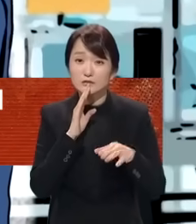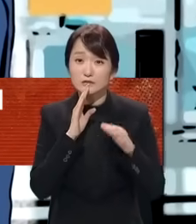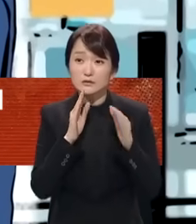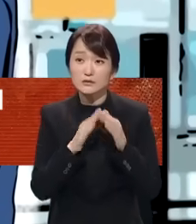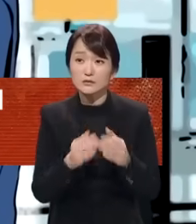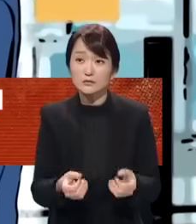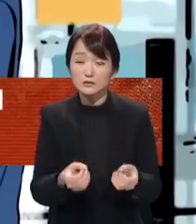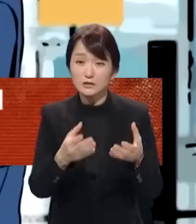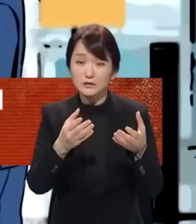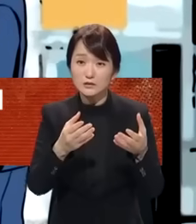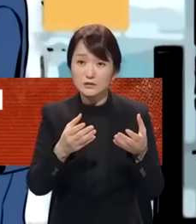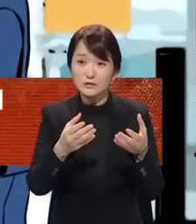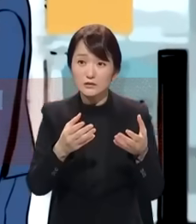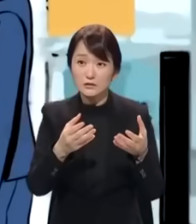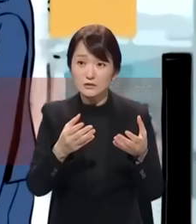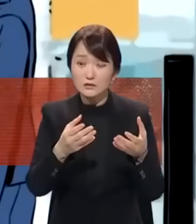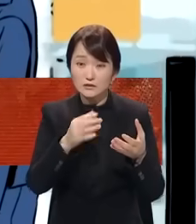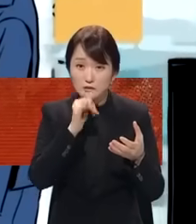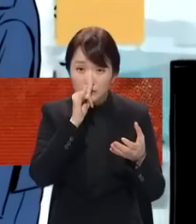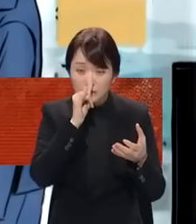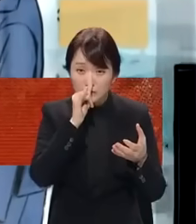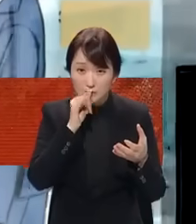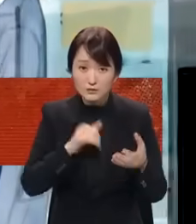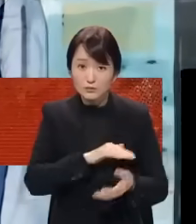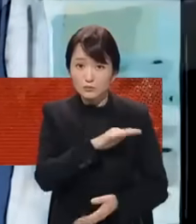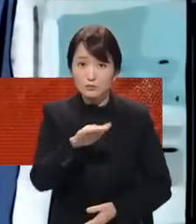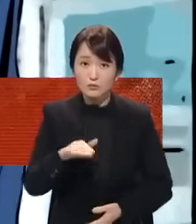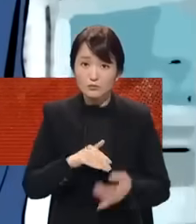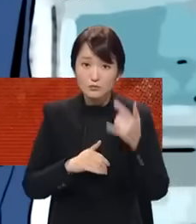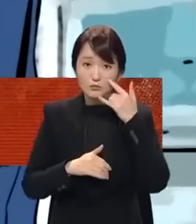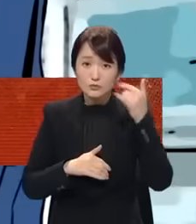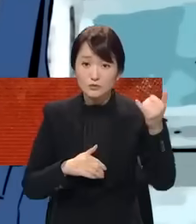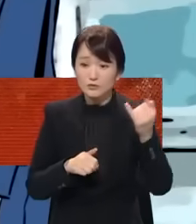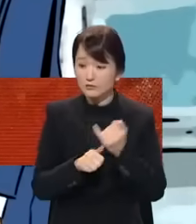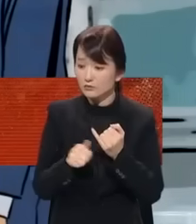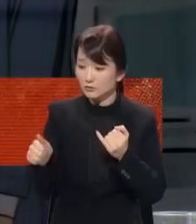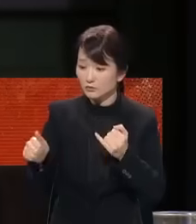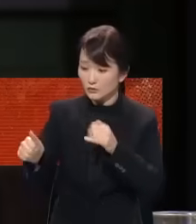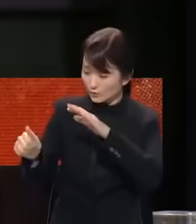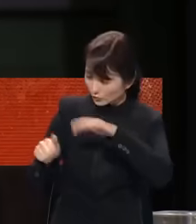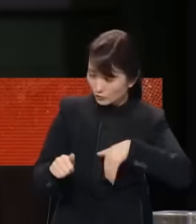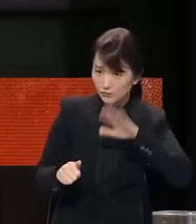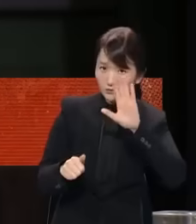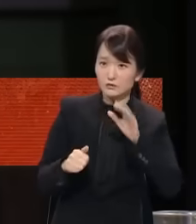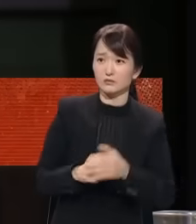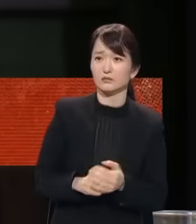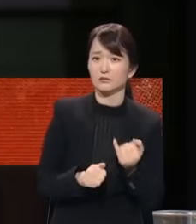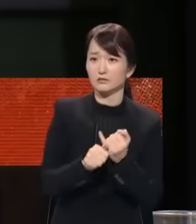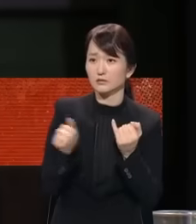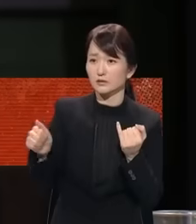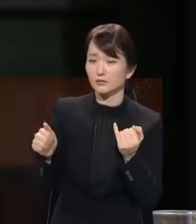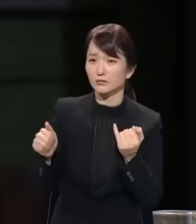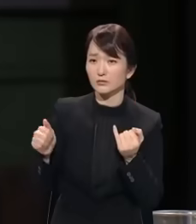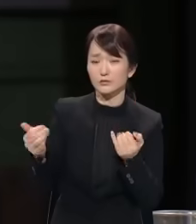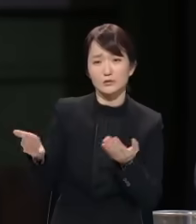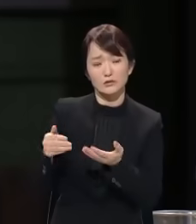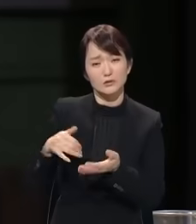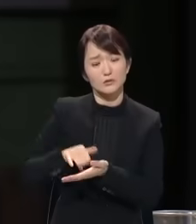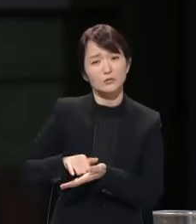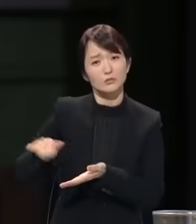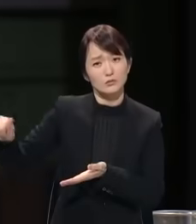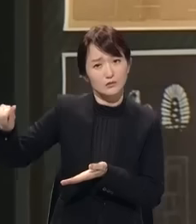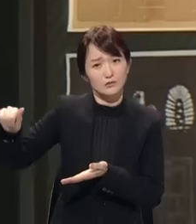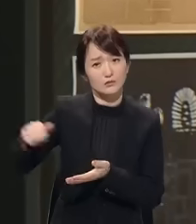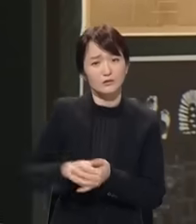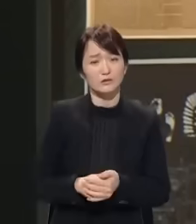아빠는 굳이 남편 안 부를 텐데 하는 생각이 들어서 더 가기 싫어졌다고 합니다. 이 남편 없는 시가 설 꼭 가야 할까요? 하는 사연입니다.